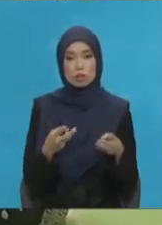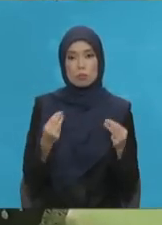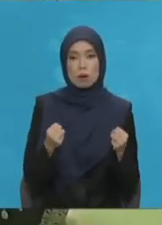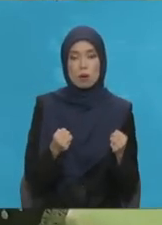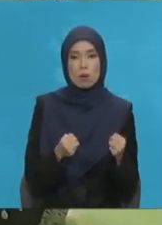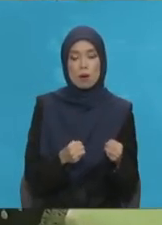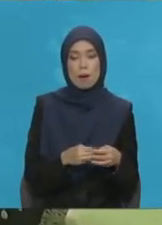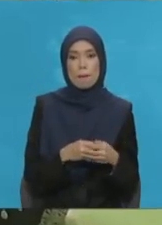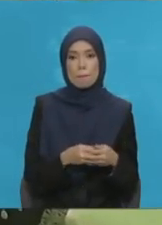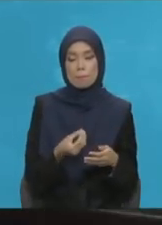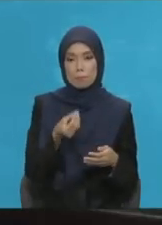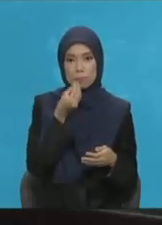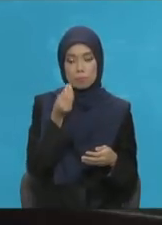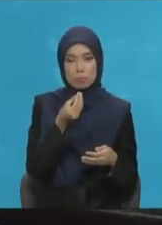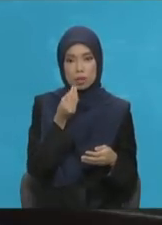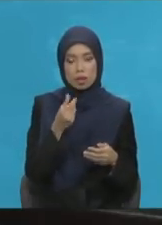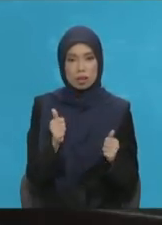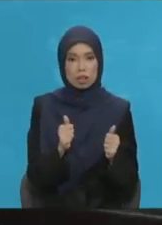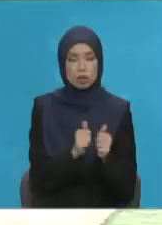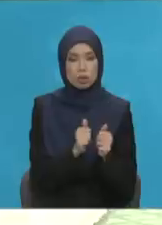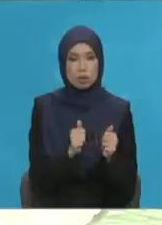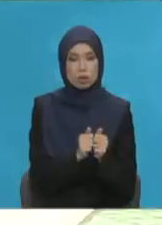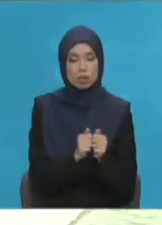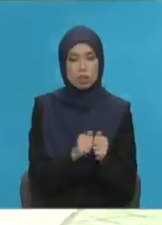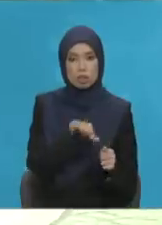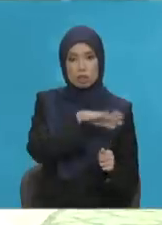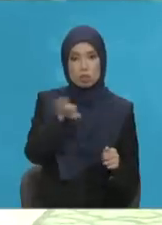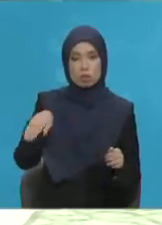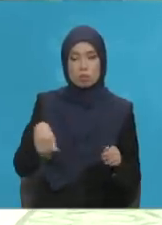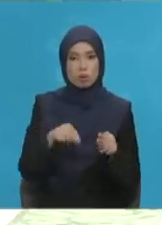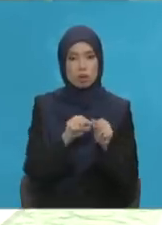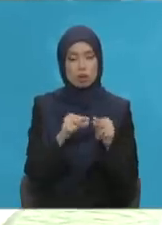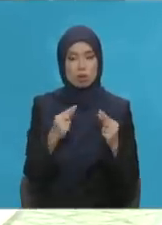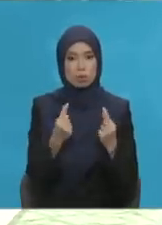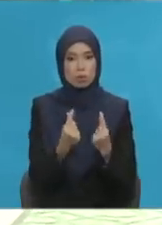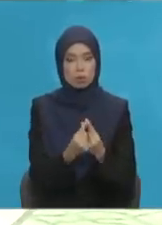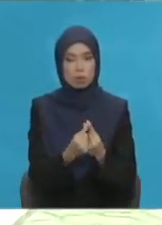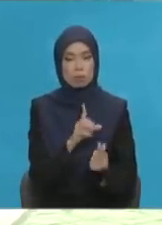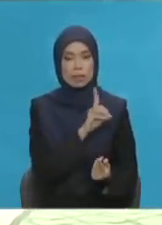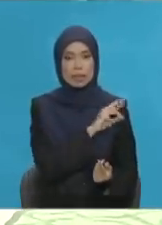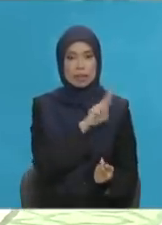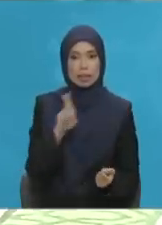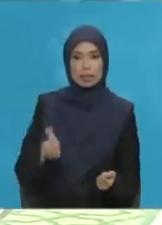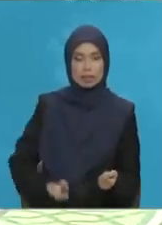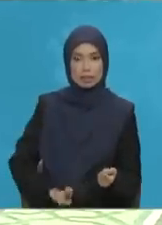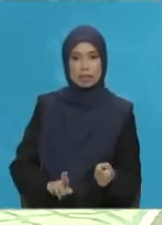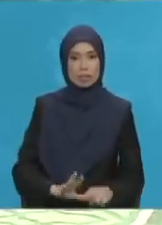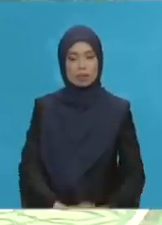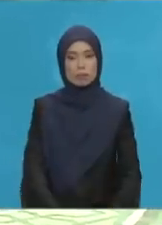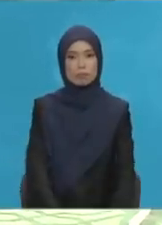istana Nurul Iman bersama-sama dengan tanda diraja dan pertunangan di Raja